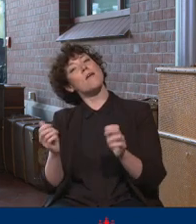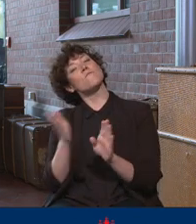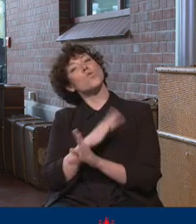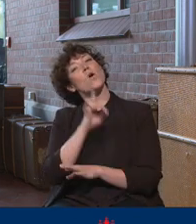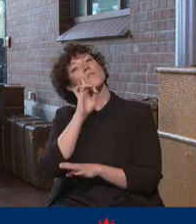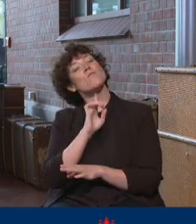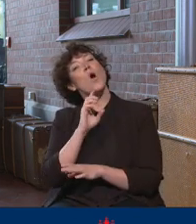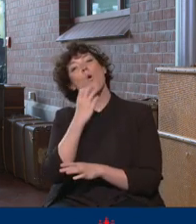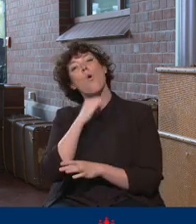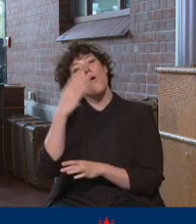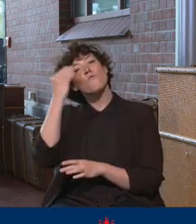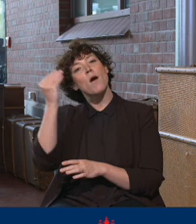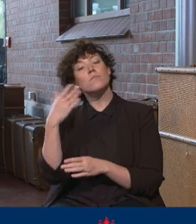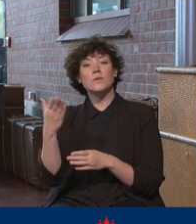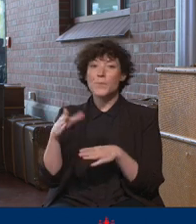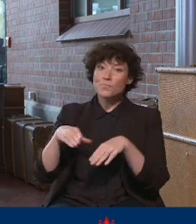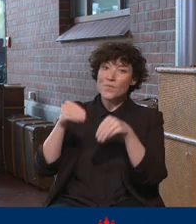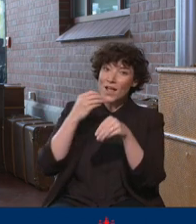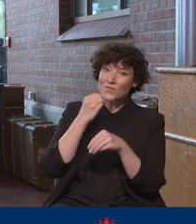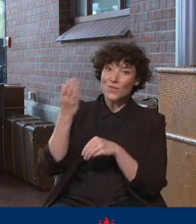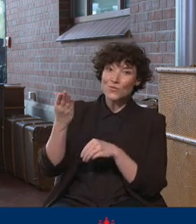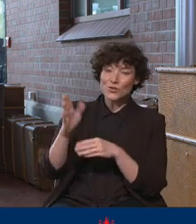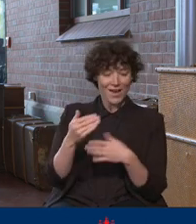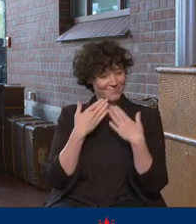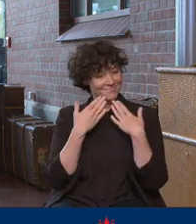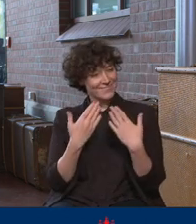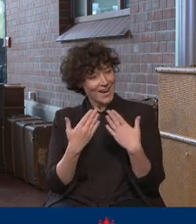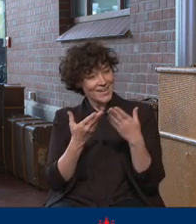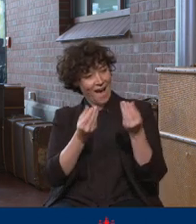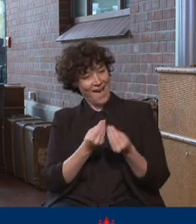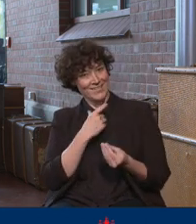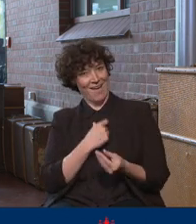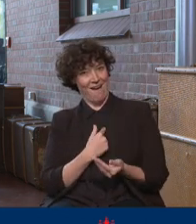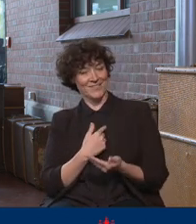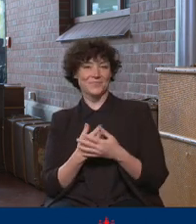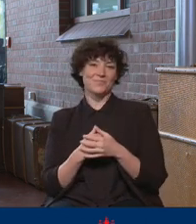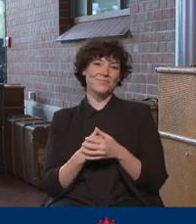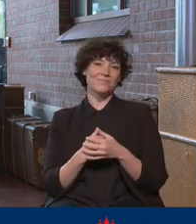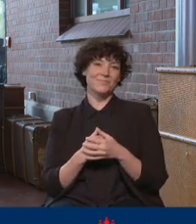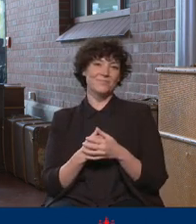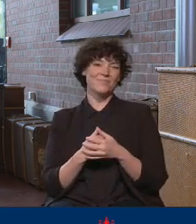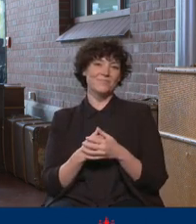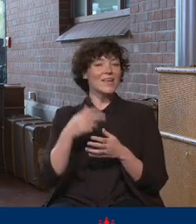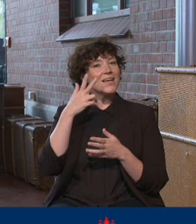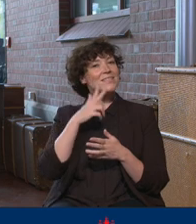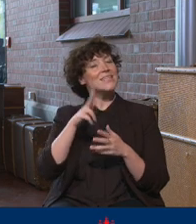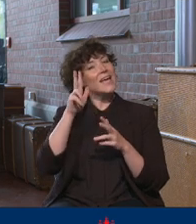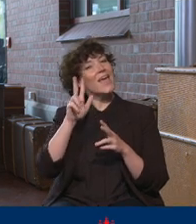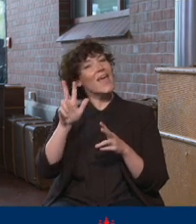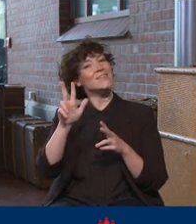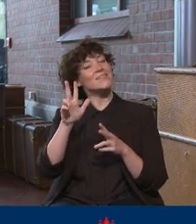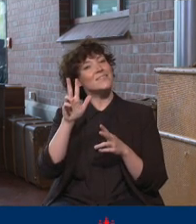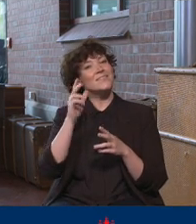beginnen mögen ja danke dass sie mich eingeladen haben sehr geehrte nachbarn sehr geehrte damen und herren ich